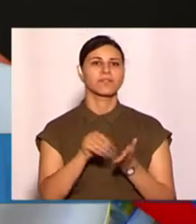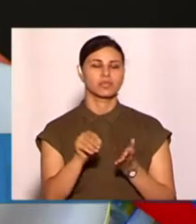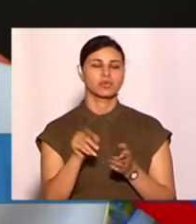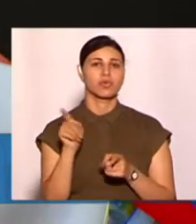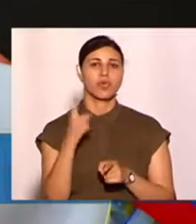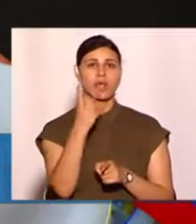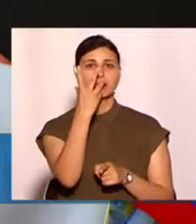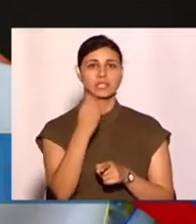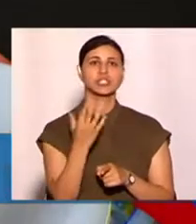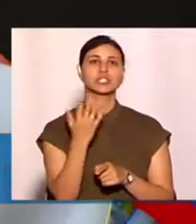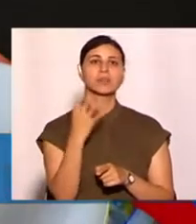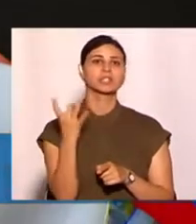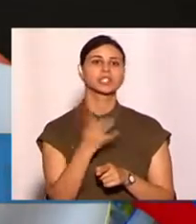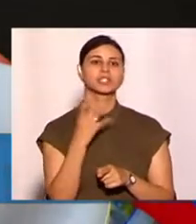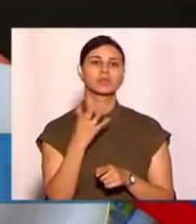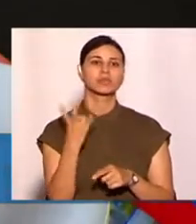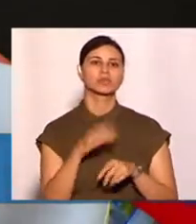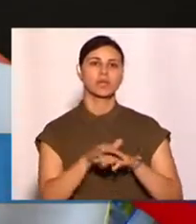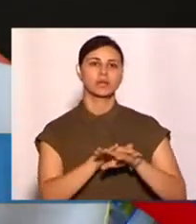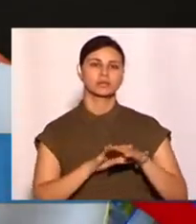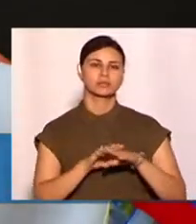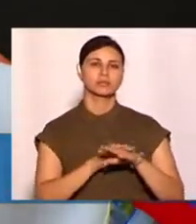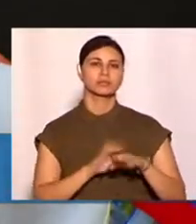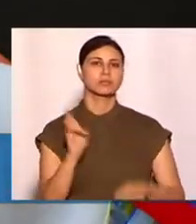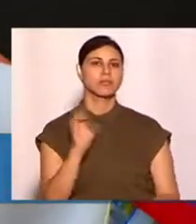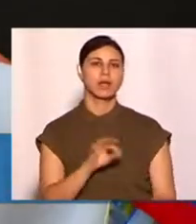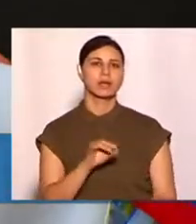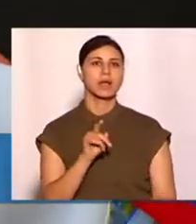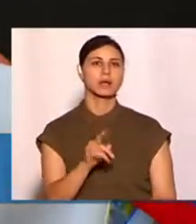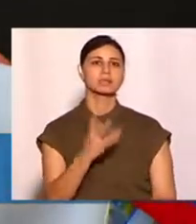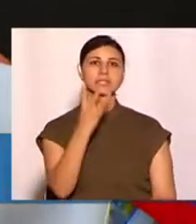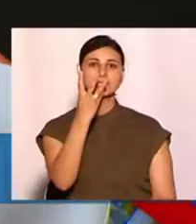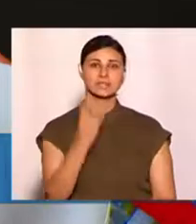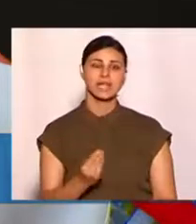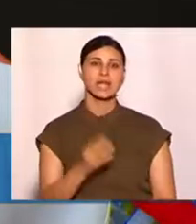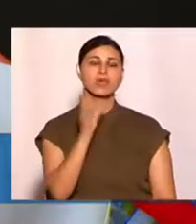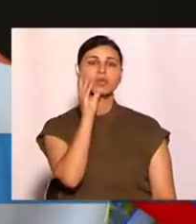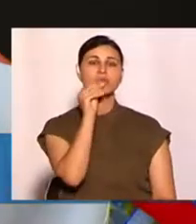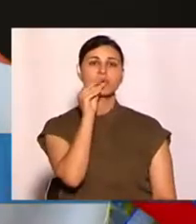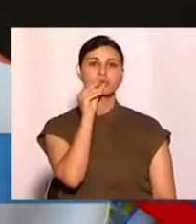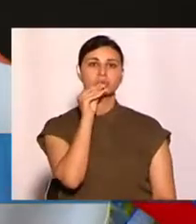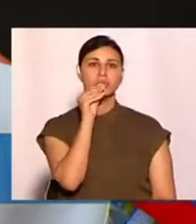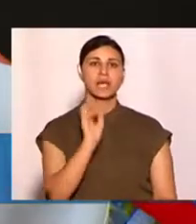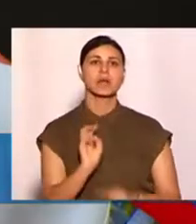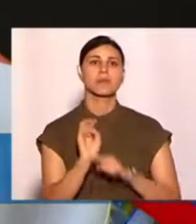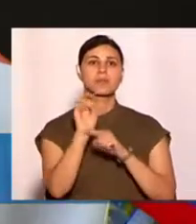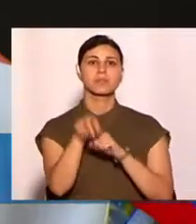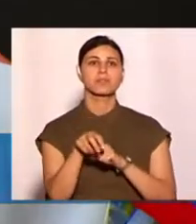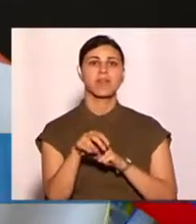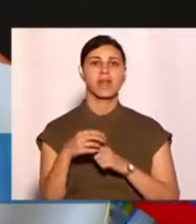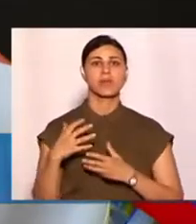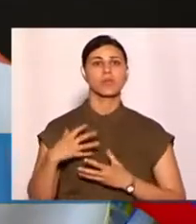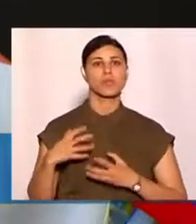მალამო დღეში რამდენჯერმე შეიძლება კანში, მაგრამ არა იმ დღეს და არა იმ წუთას, სანამ მიხვალთ